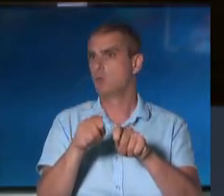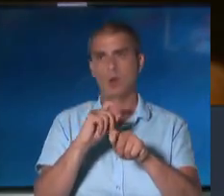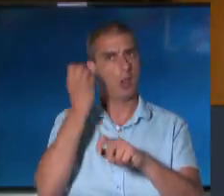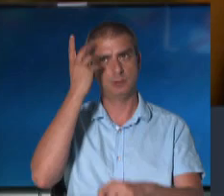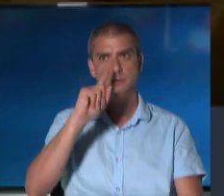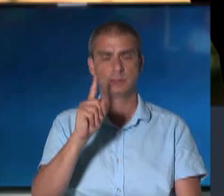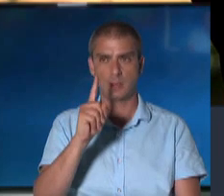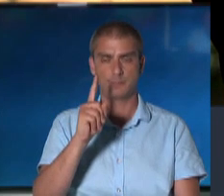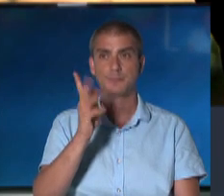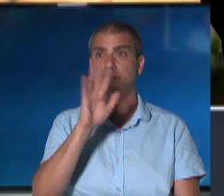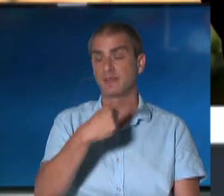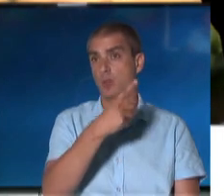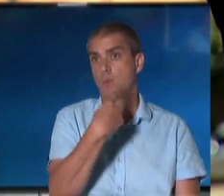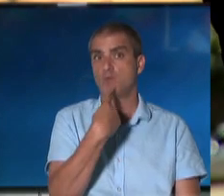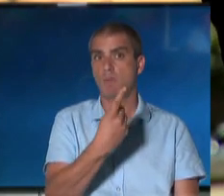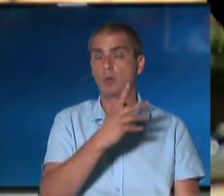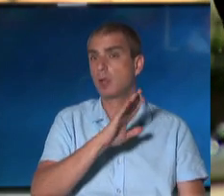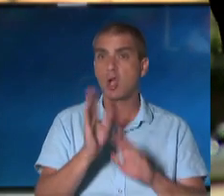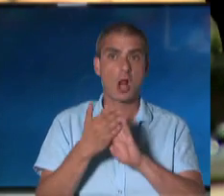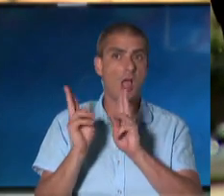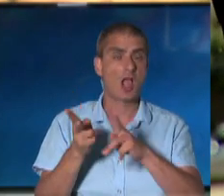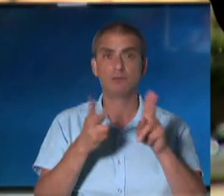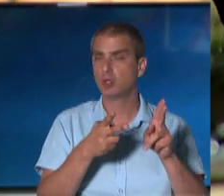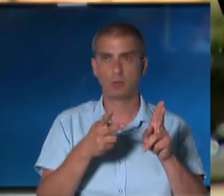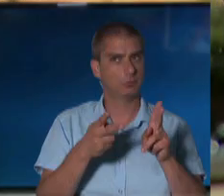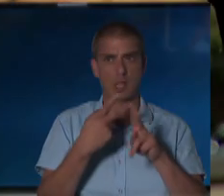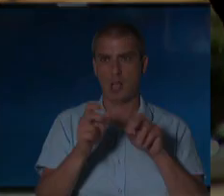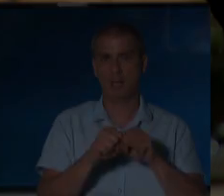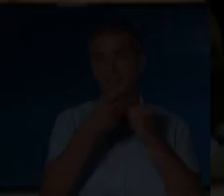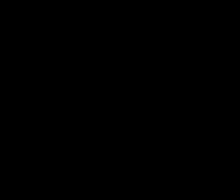לא סתם. למרות שלדבריהן, כל אפשרות אחרת רק תזיק להן יותר.